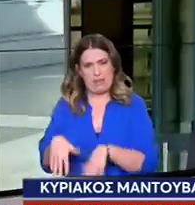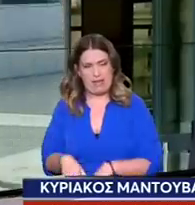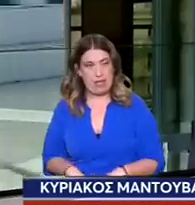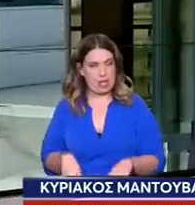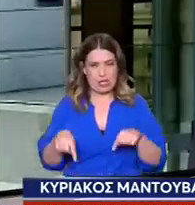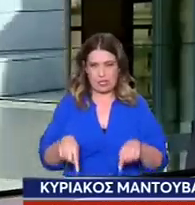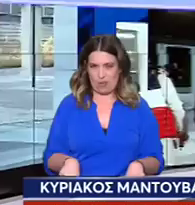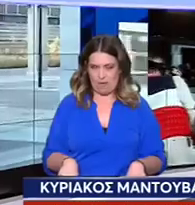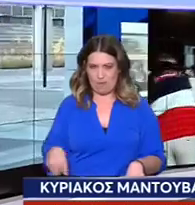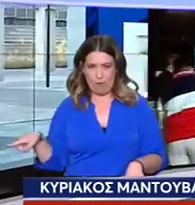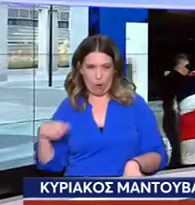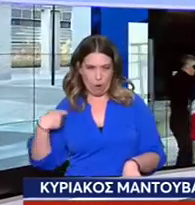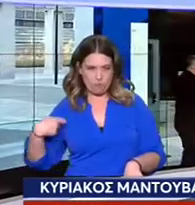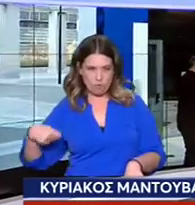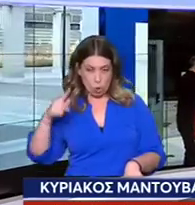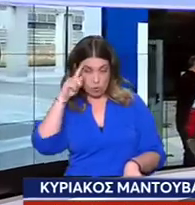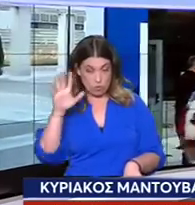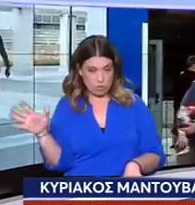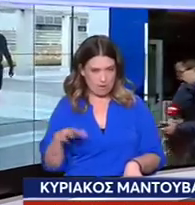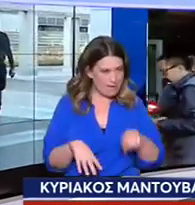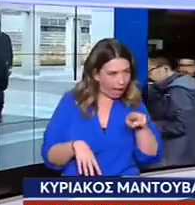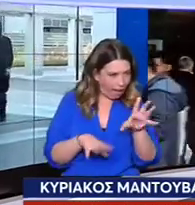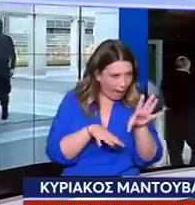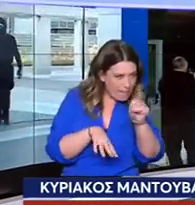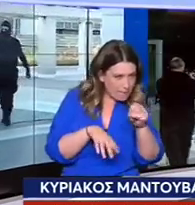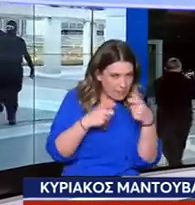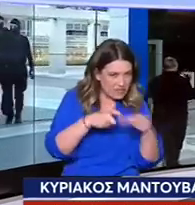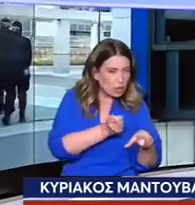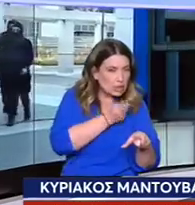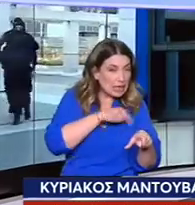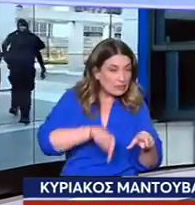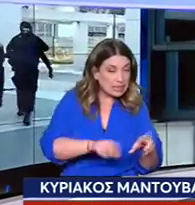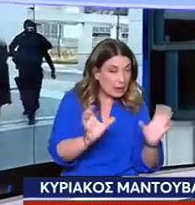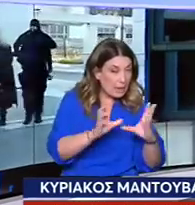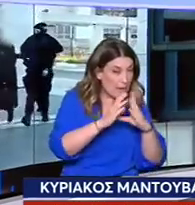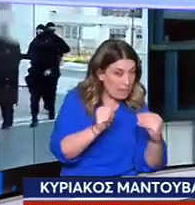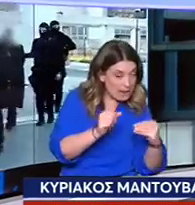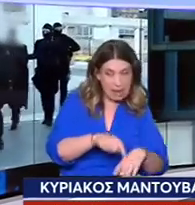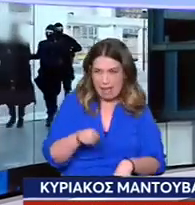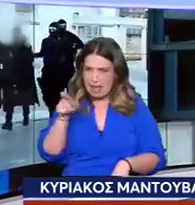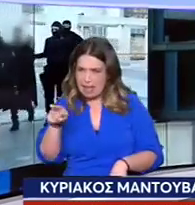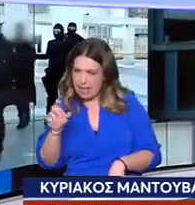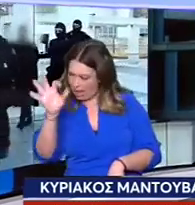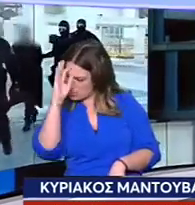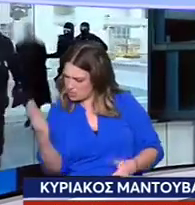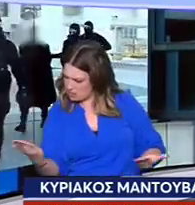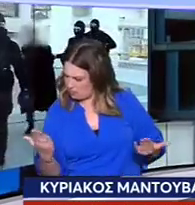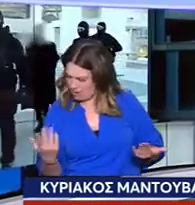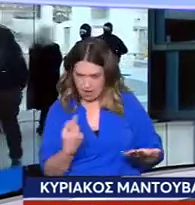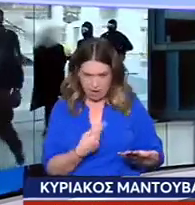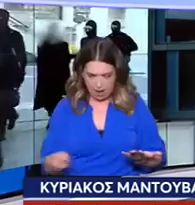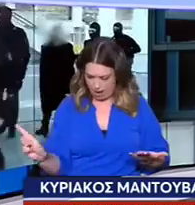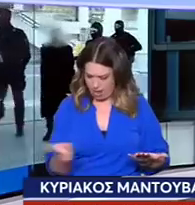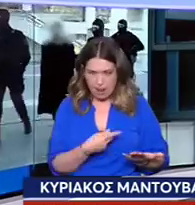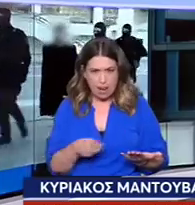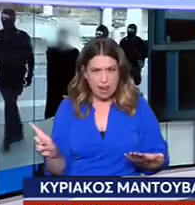διαδικασία ο κύριος Κούγιας, την υπερασπιστική γραμμή του κύριος Κούγιας για την πελάτησά του, ήταν σε όσα είχε αναφέρει στην εκπομπή μας